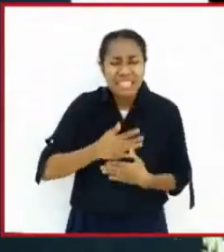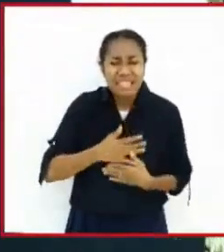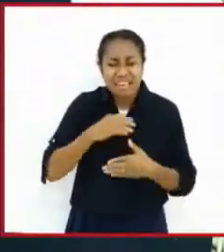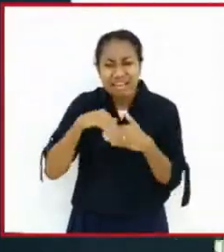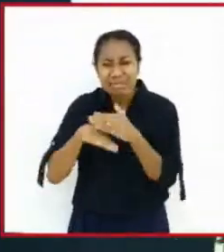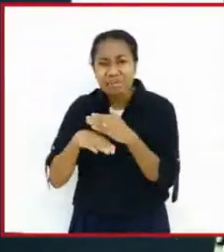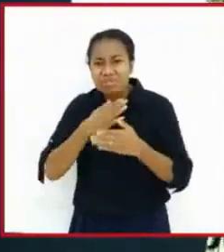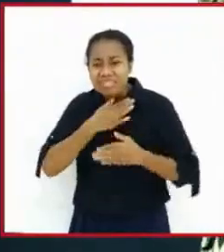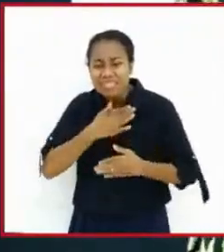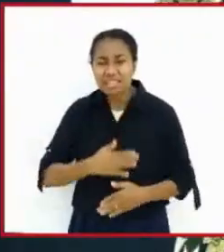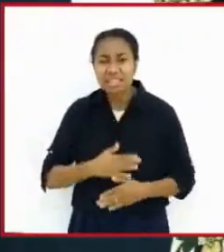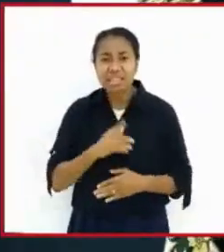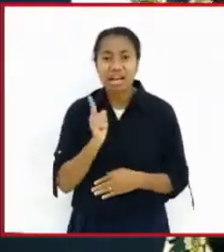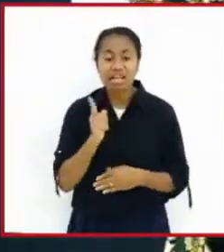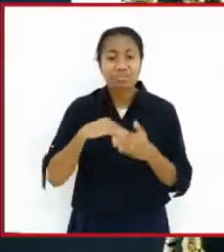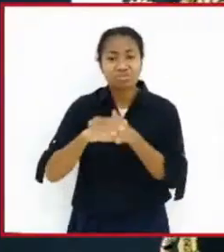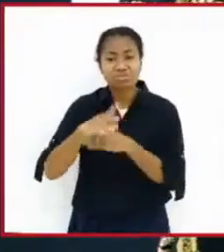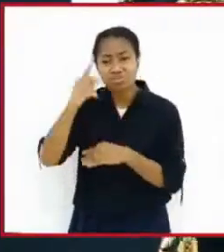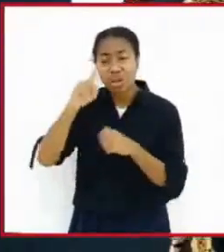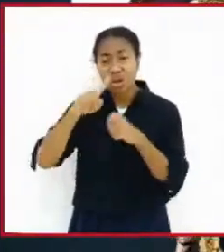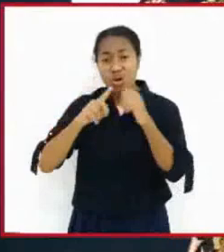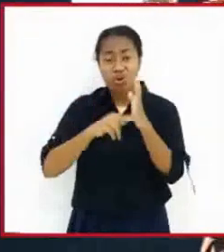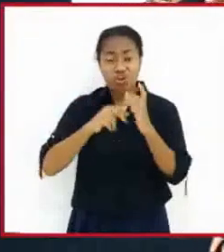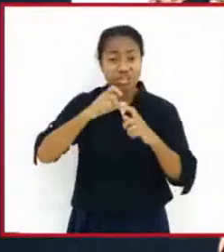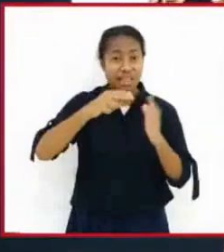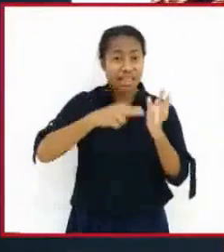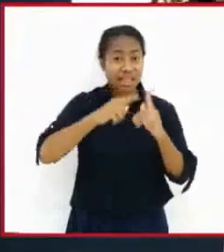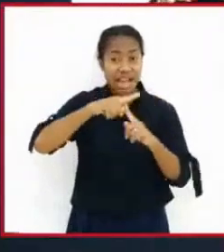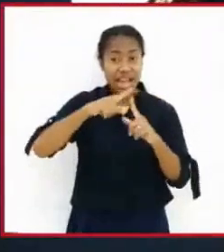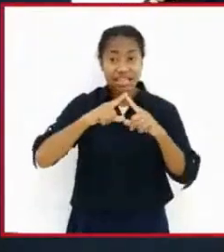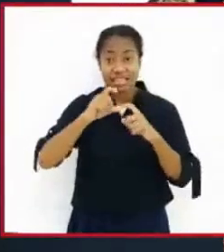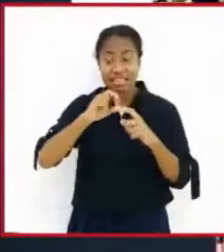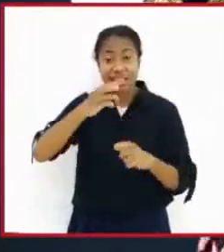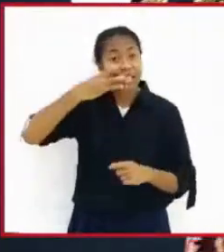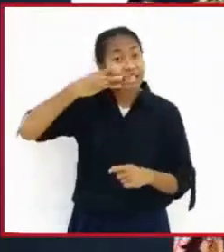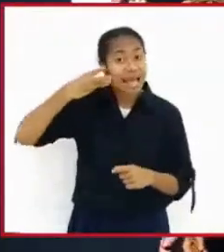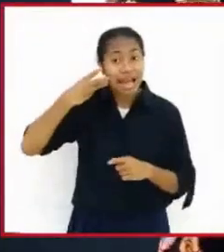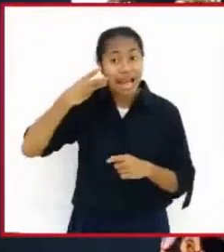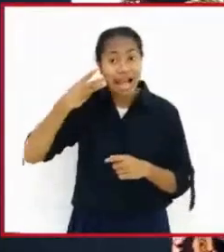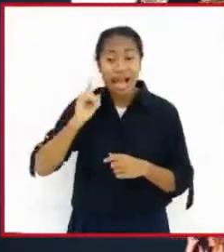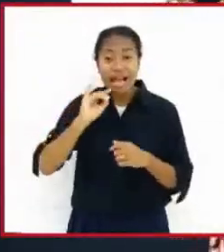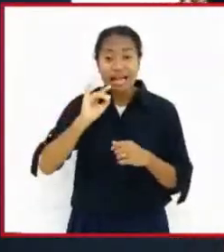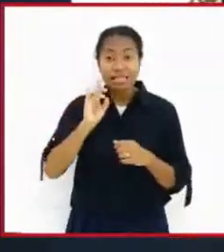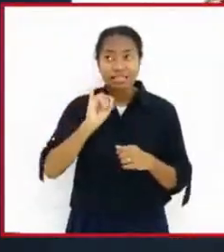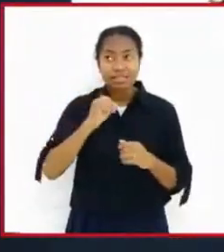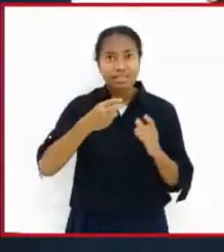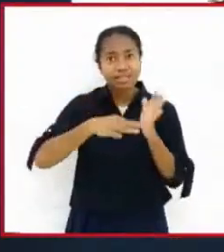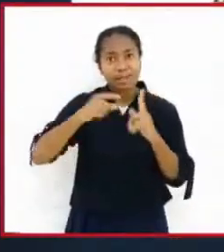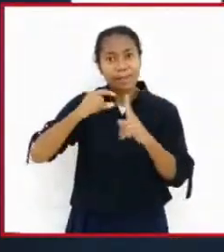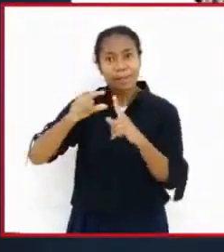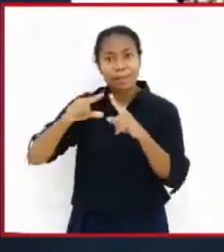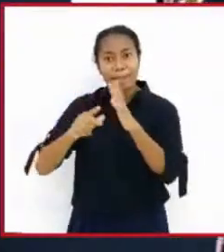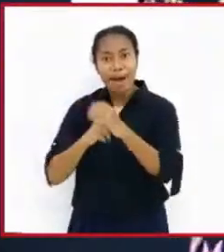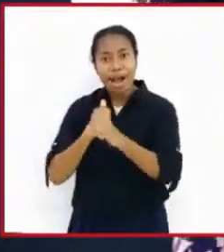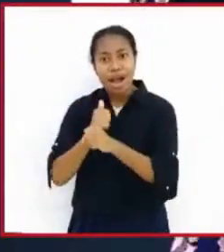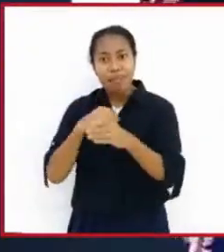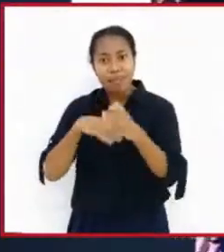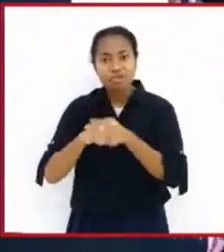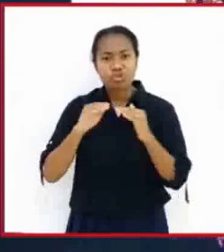masuk ke camp konsentrasi dari tentara Jepang tapi setelah perang dunia kedua